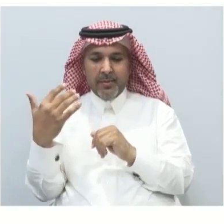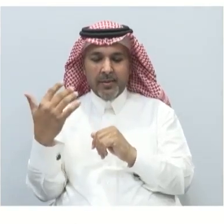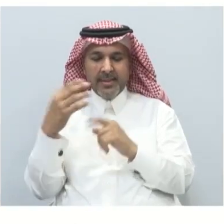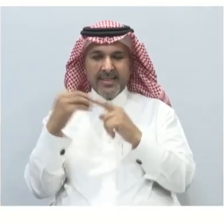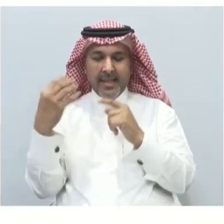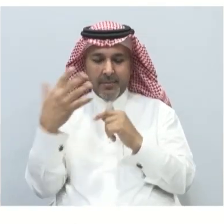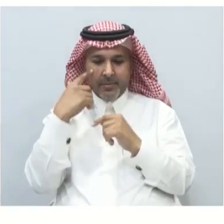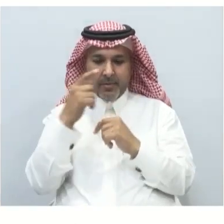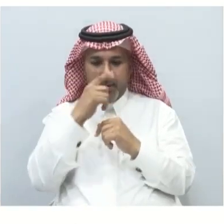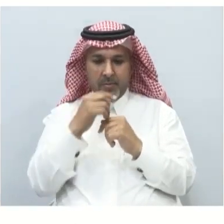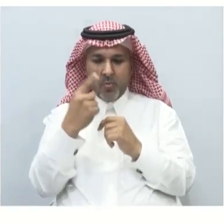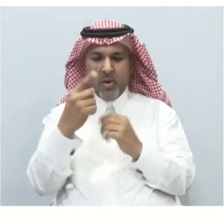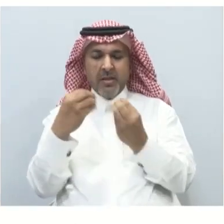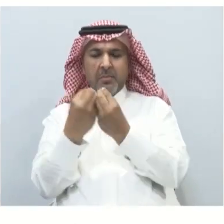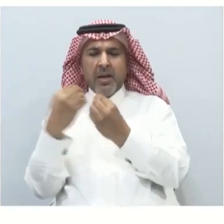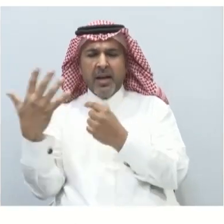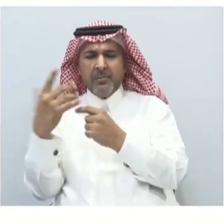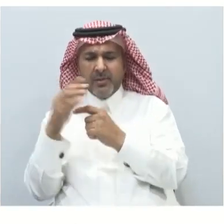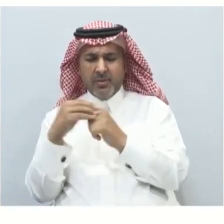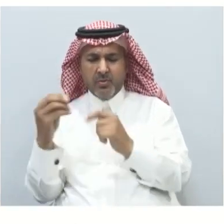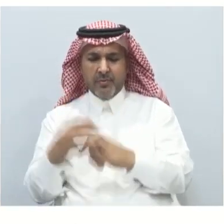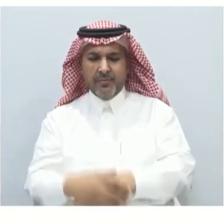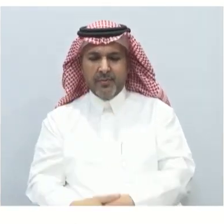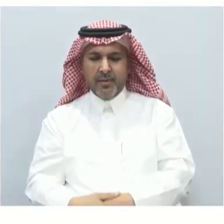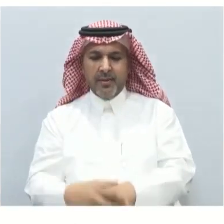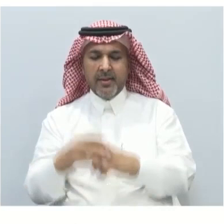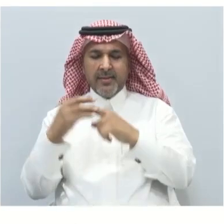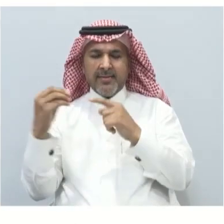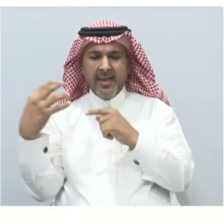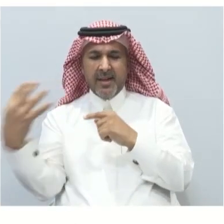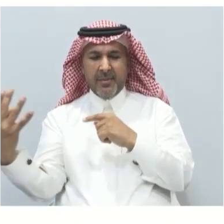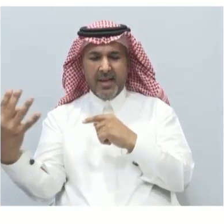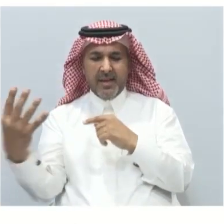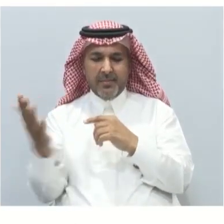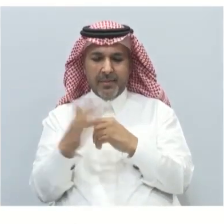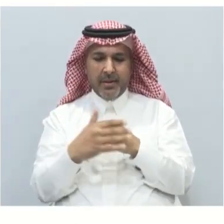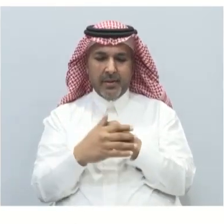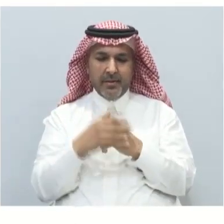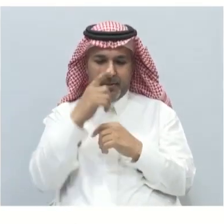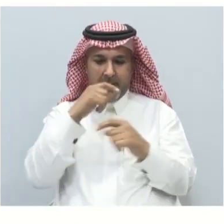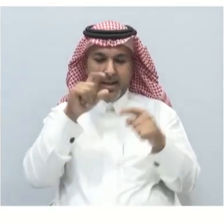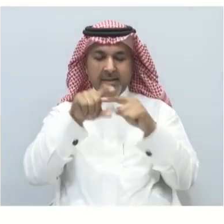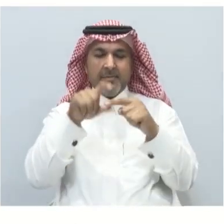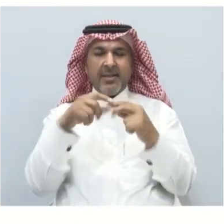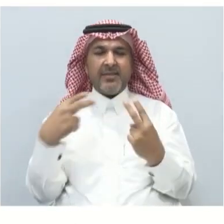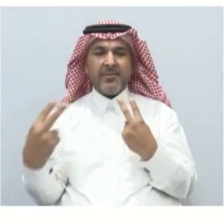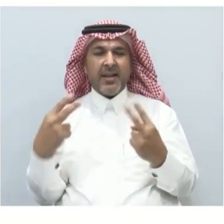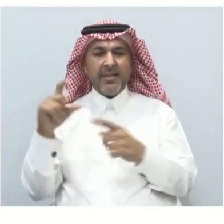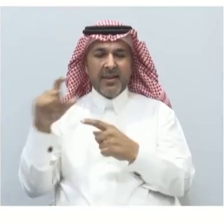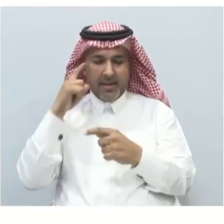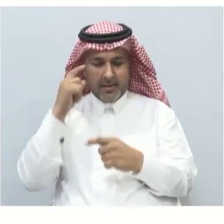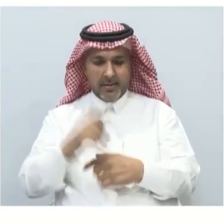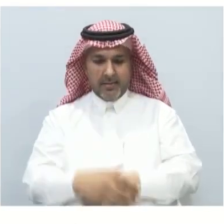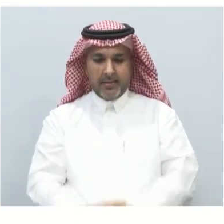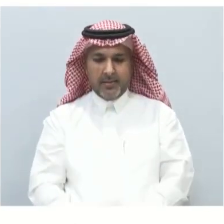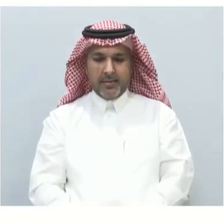الثاني تصير سالب خ مع موجب واحد اكبر من او تساوي سالب ا وبالتالي الاكس اكبر من او